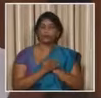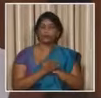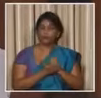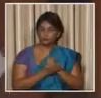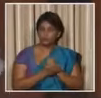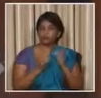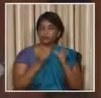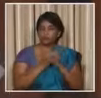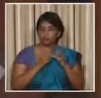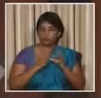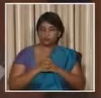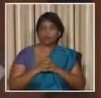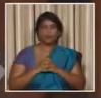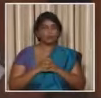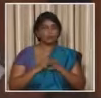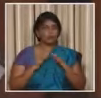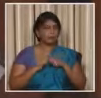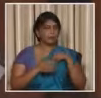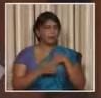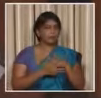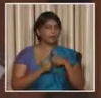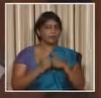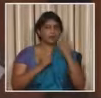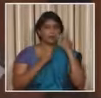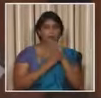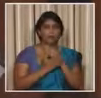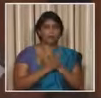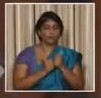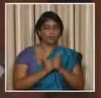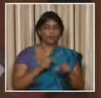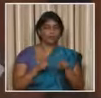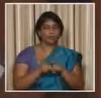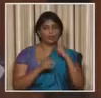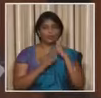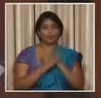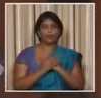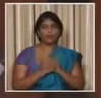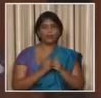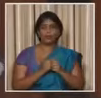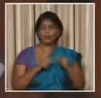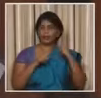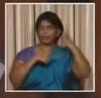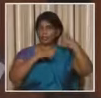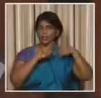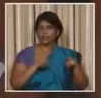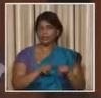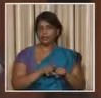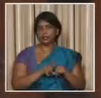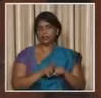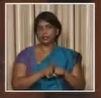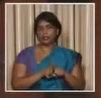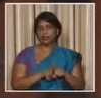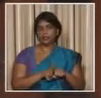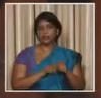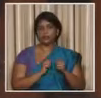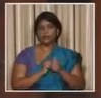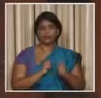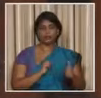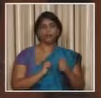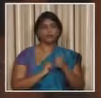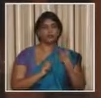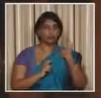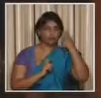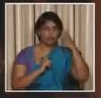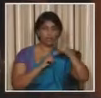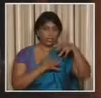සියලු අංශවල මිනිස්සු පීඩාවට ලක් වෙලා ඉන්නේ. අපි දැක්ක දීවරයින්ට තෙල් නෑ කියලා කියනවා, දීවරයින්ට භූමි තෙල් නෑ කියලා කියනවා. මම දන්නවා මගේ දිස්ත්‍රික්කෙ